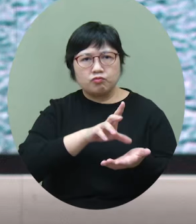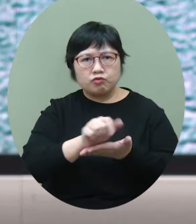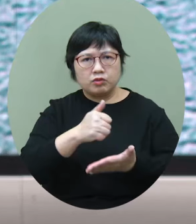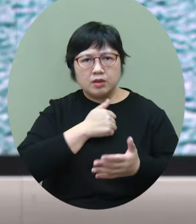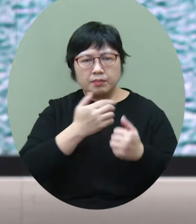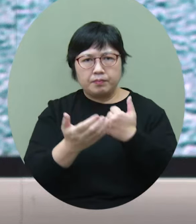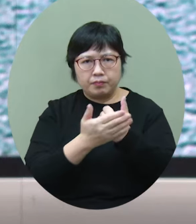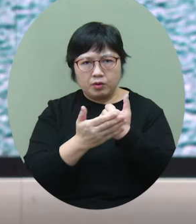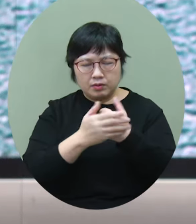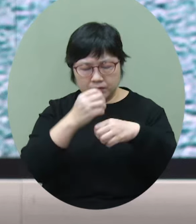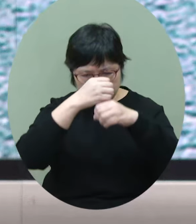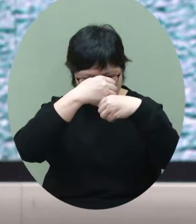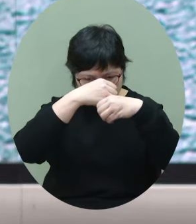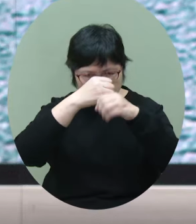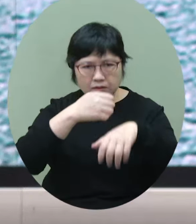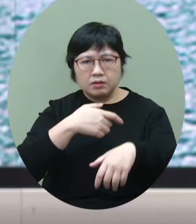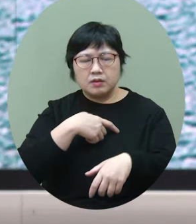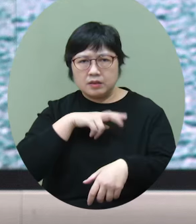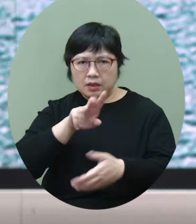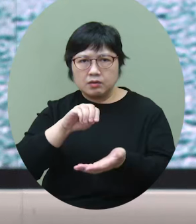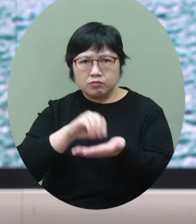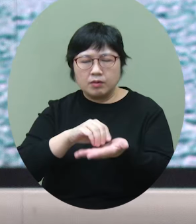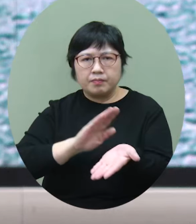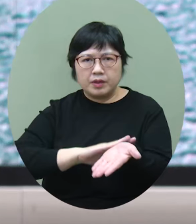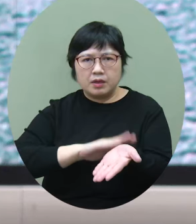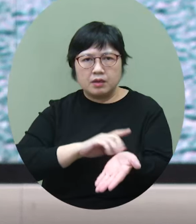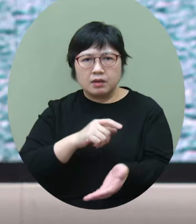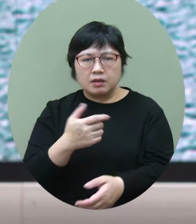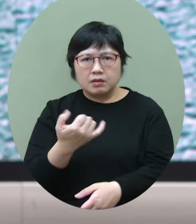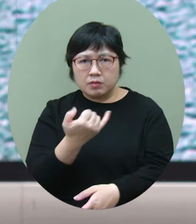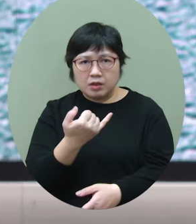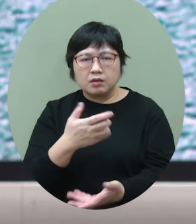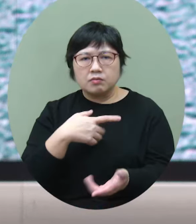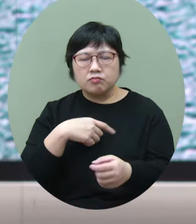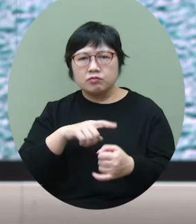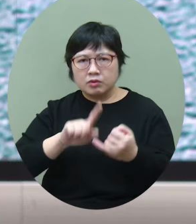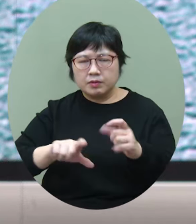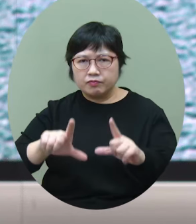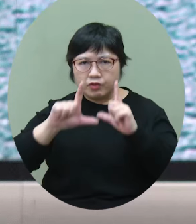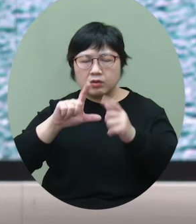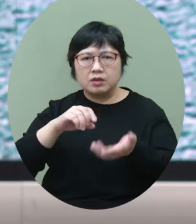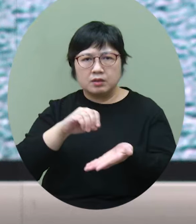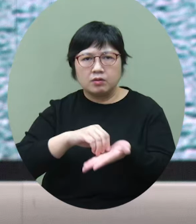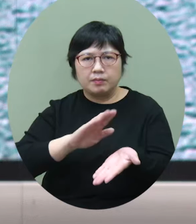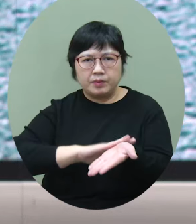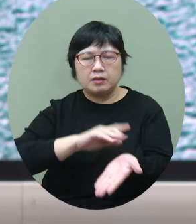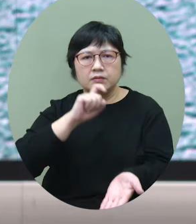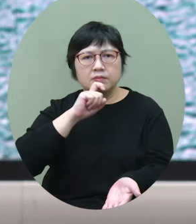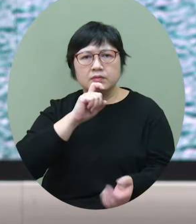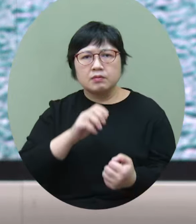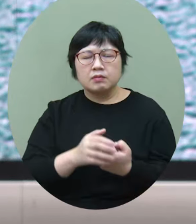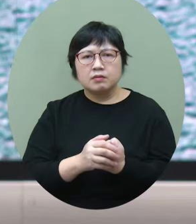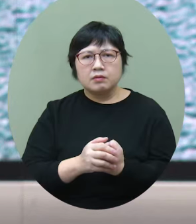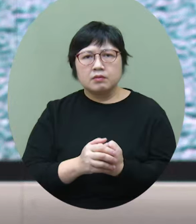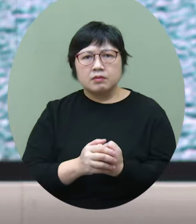本，就睇下係咪一個確診個案。咁結果樣本翻嚟咧，都係一個確診個案咯。咁佢就係應該